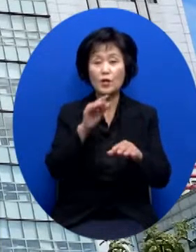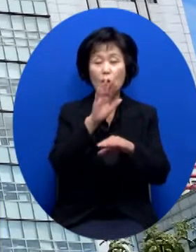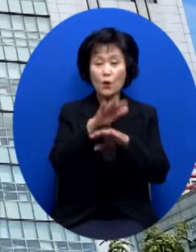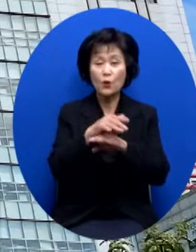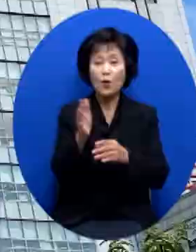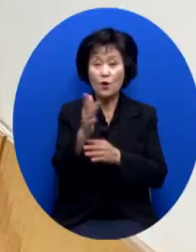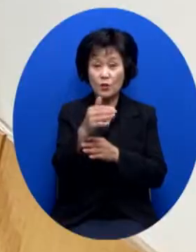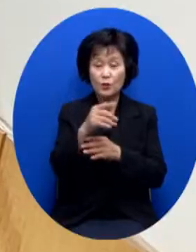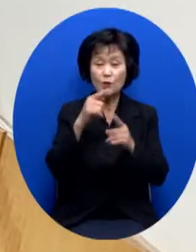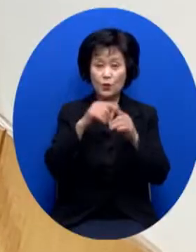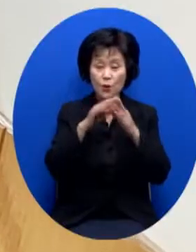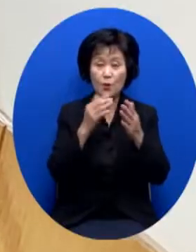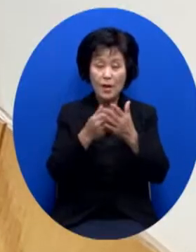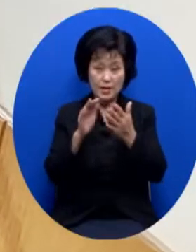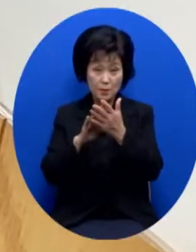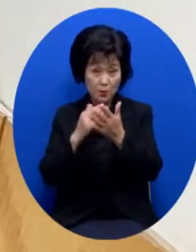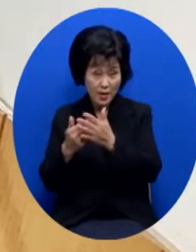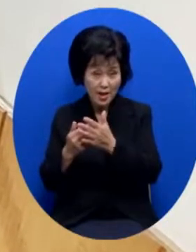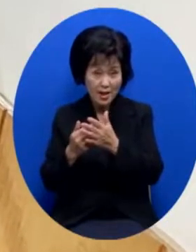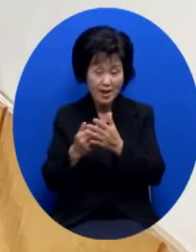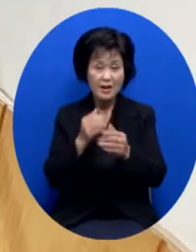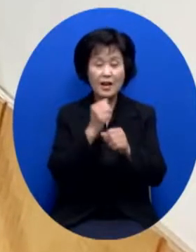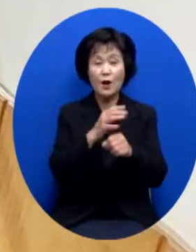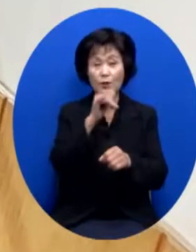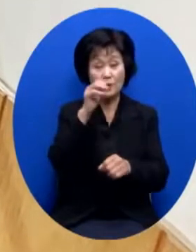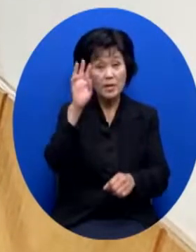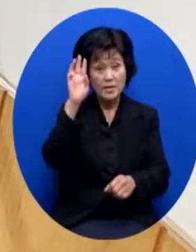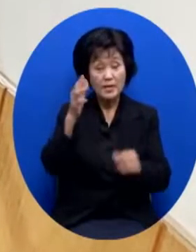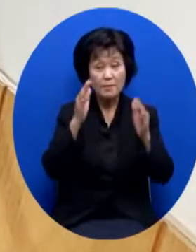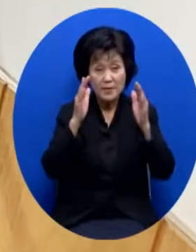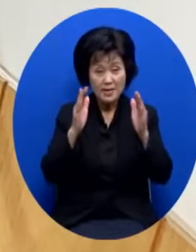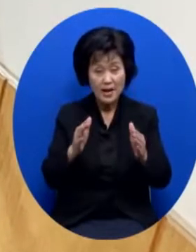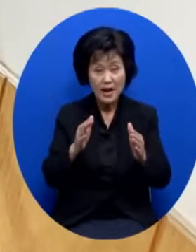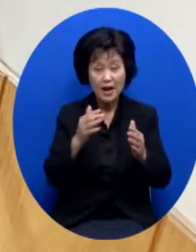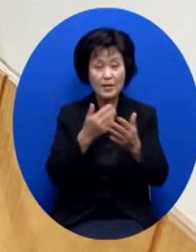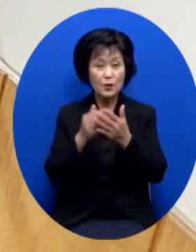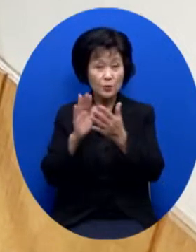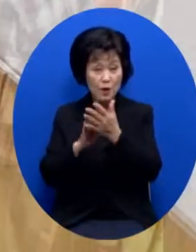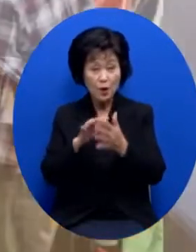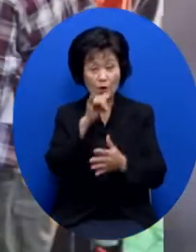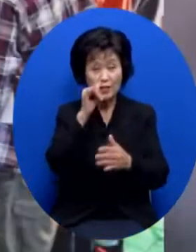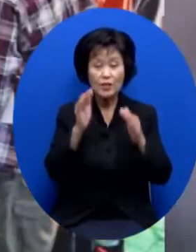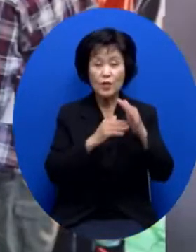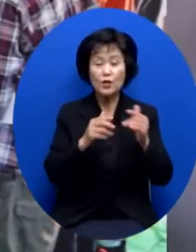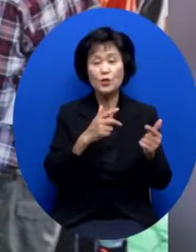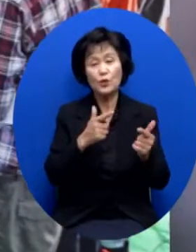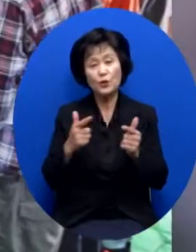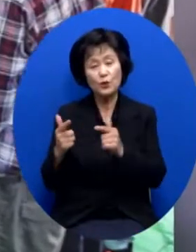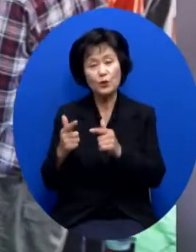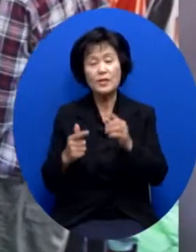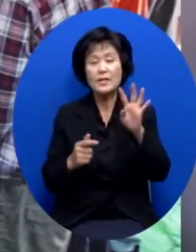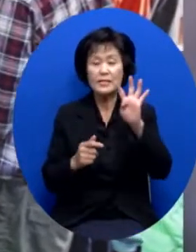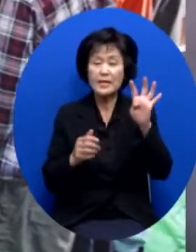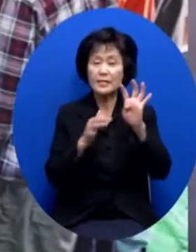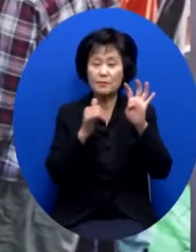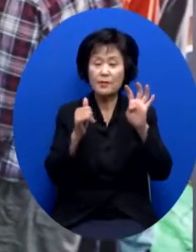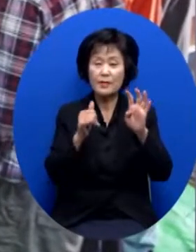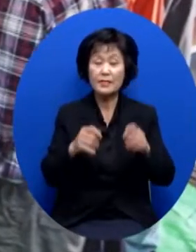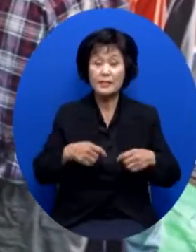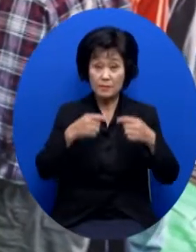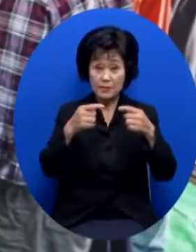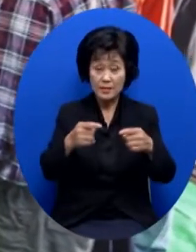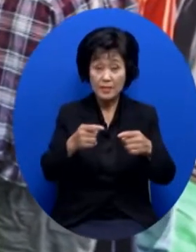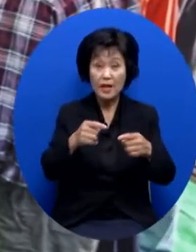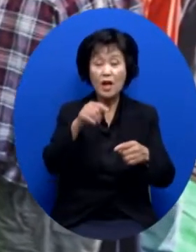진행했습니다. 3일 동안 진행한 리모델링 사역에는 강서교회 성도 약 40명이 참여해 가연교회